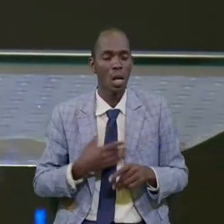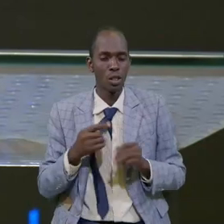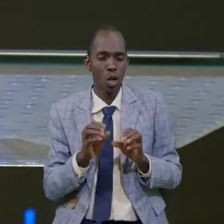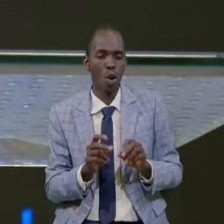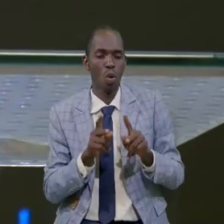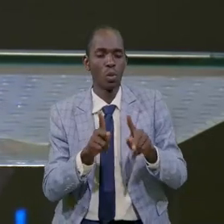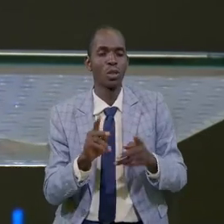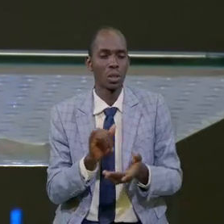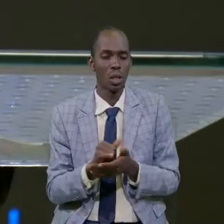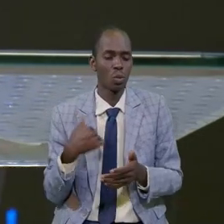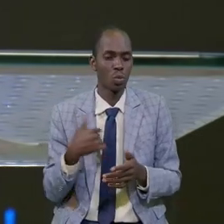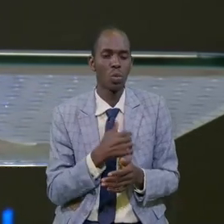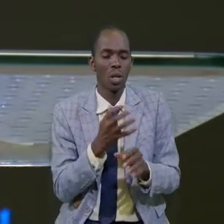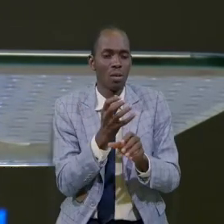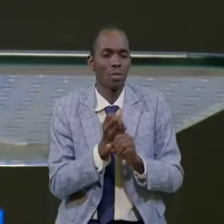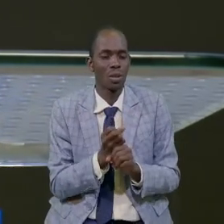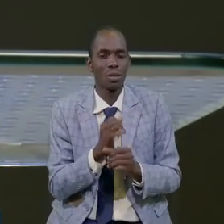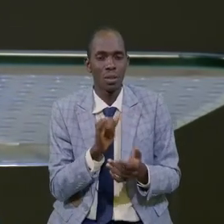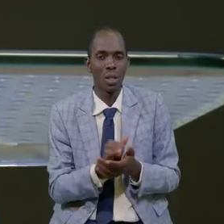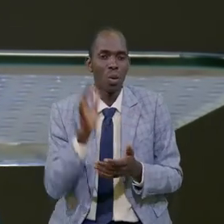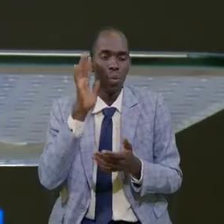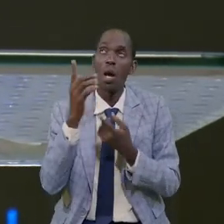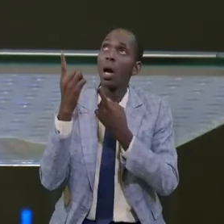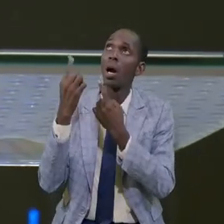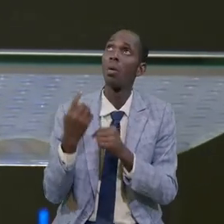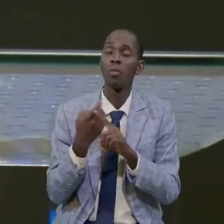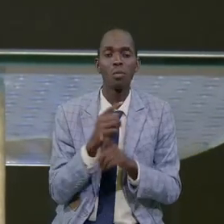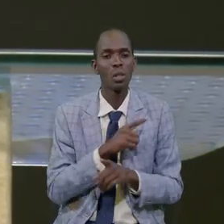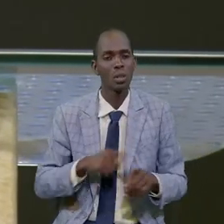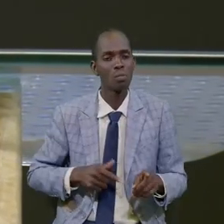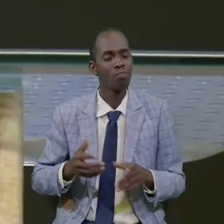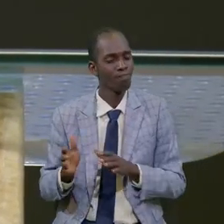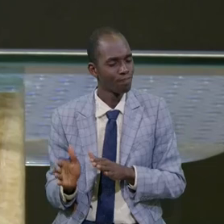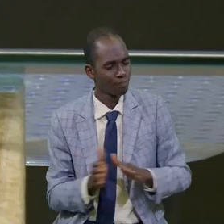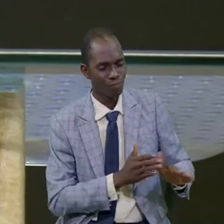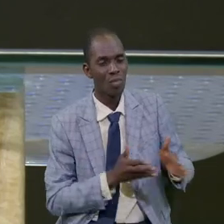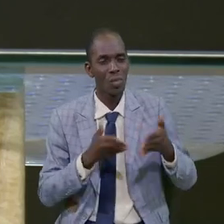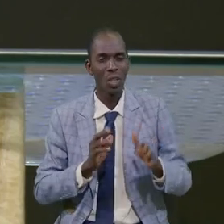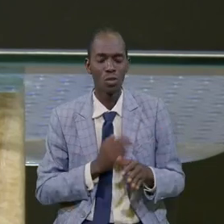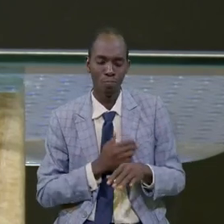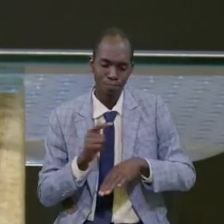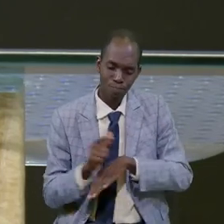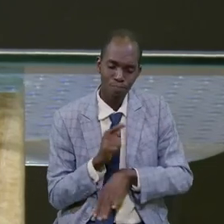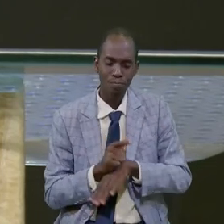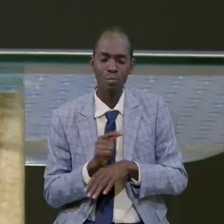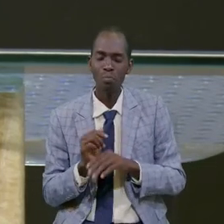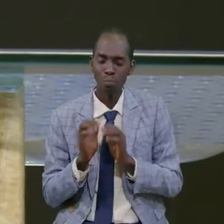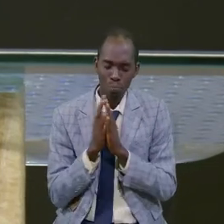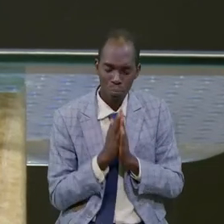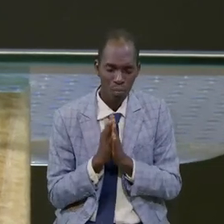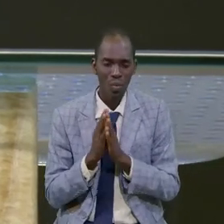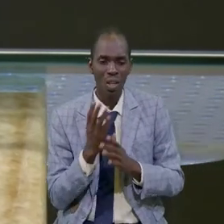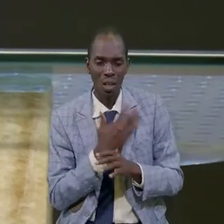opportunités qu'on a, les choses temporelles. Mais ça, c'est travailler. Alors, prions,